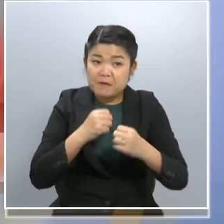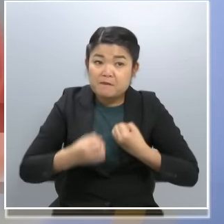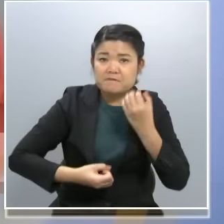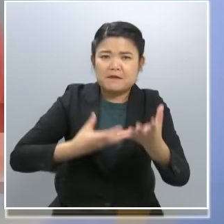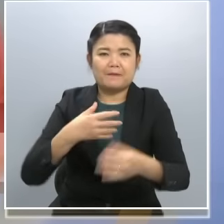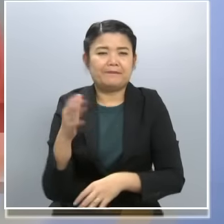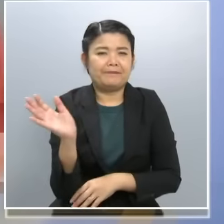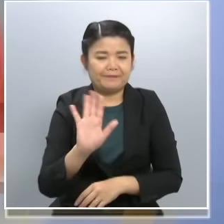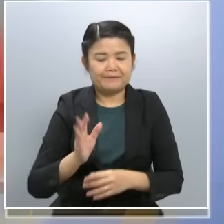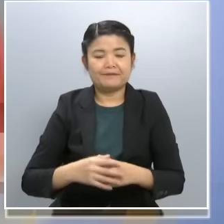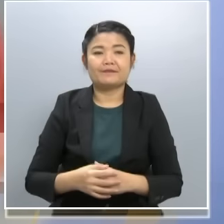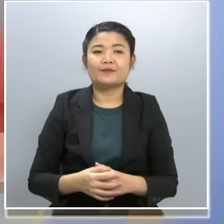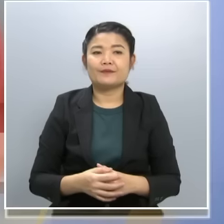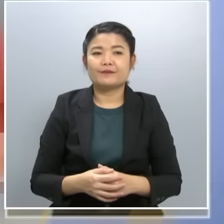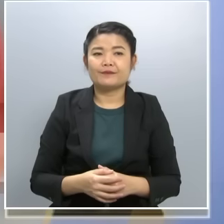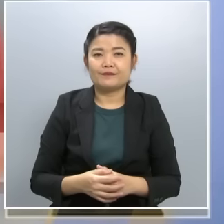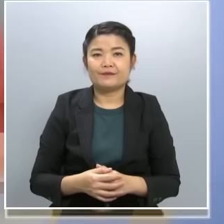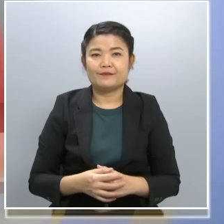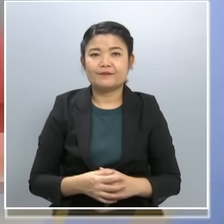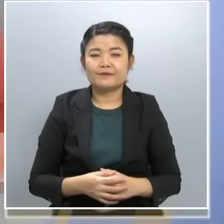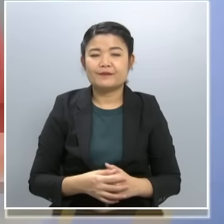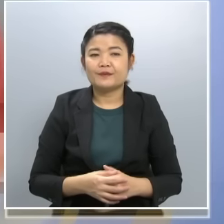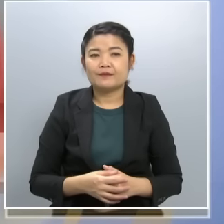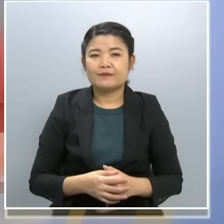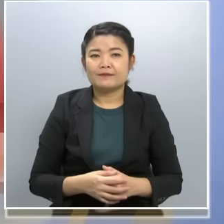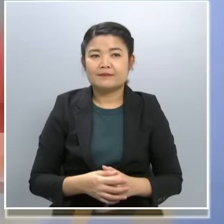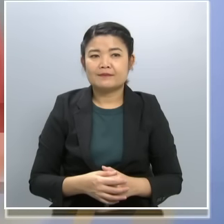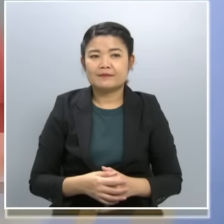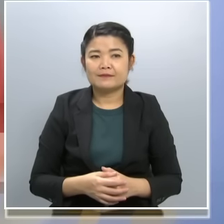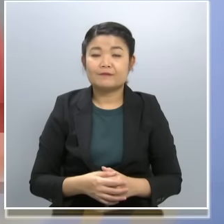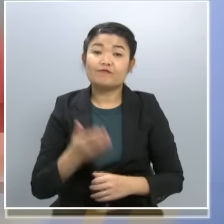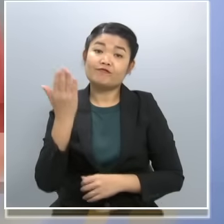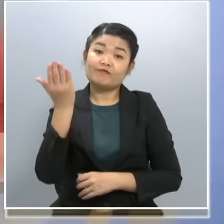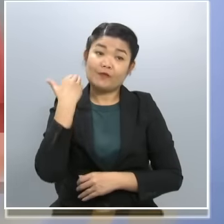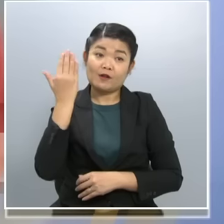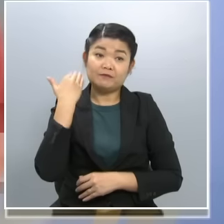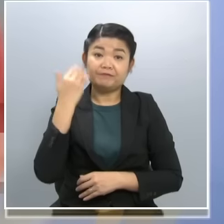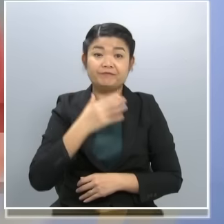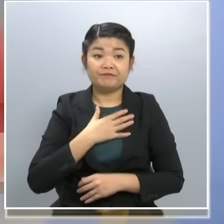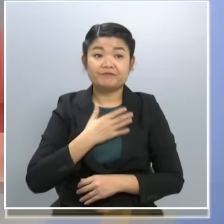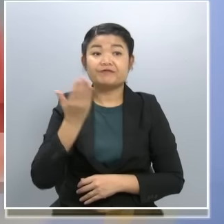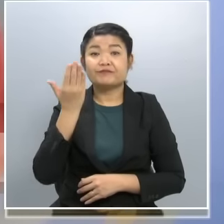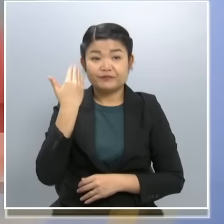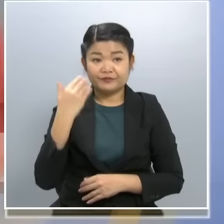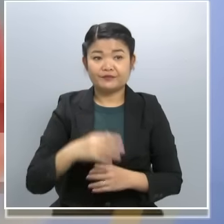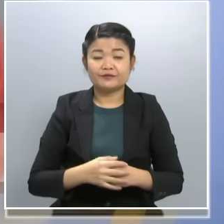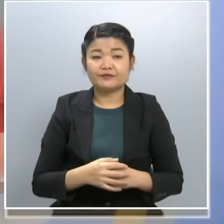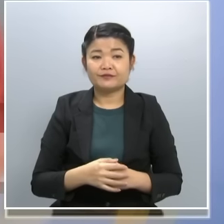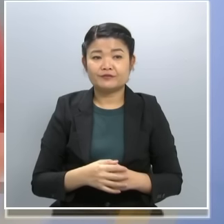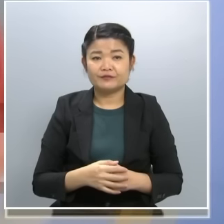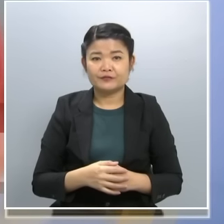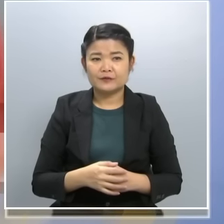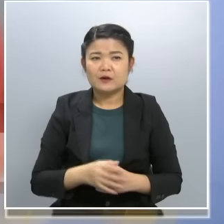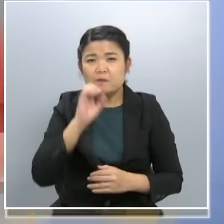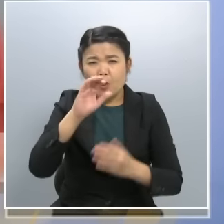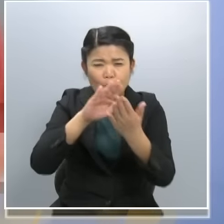ฮะคือคืออย่างงี้ผมผมเองก็ตอนนั้นน่ะคือไปจำคือผมเมื่อวานนี้ที่บอกไปบวชวัดเบผมต้องขออภัย